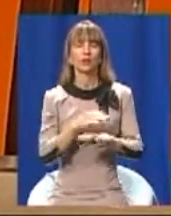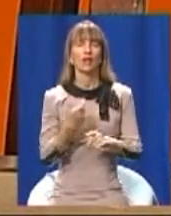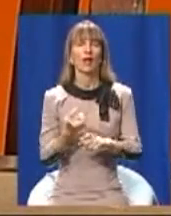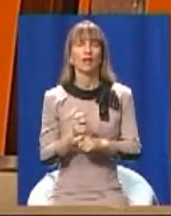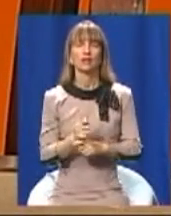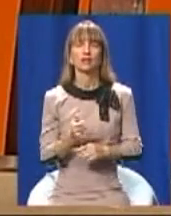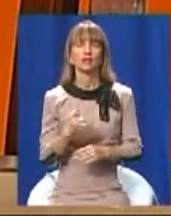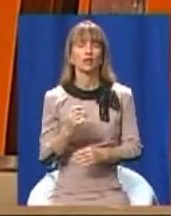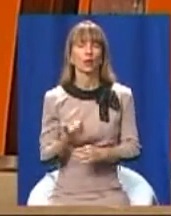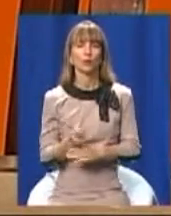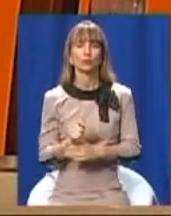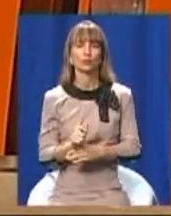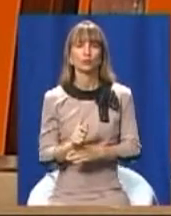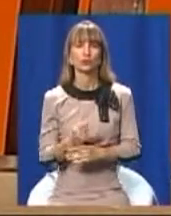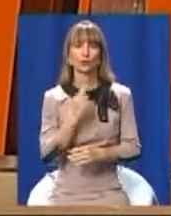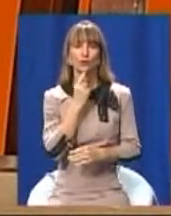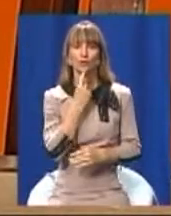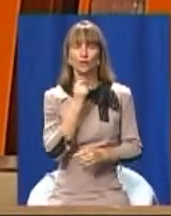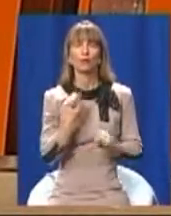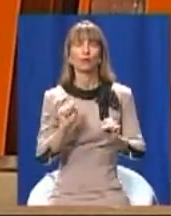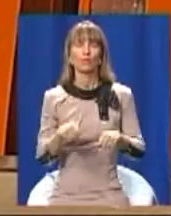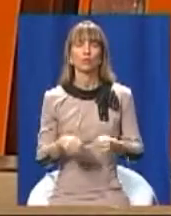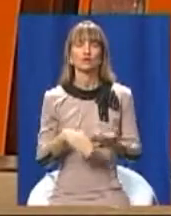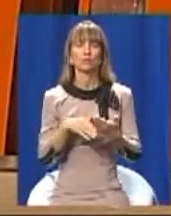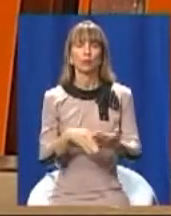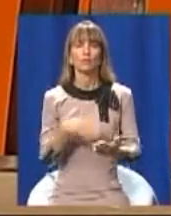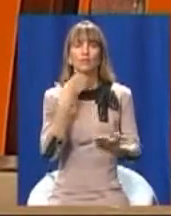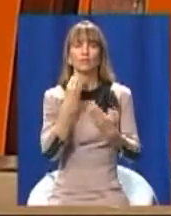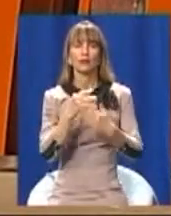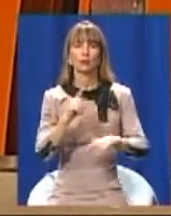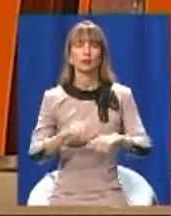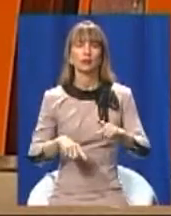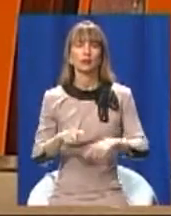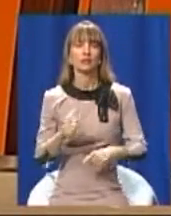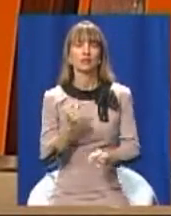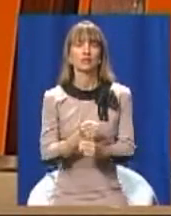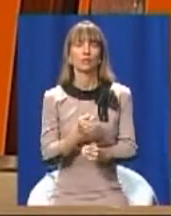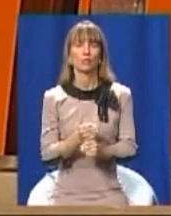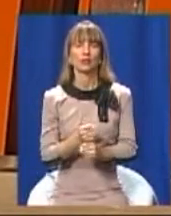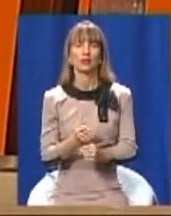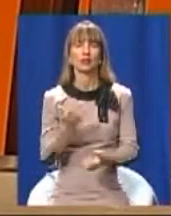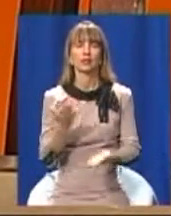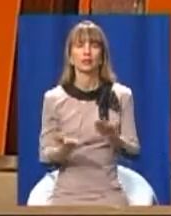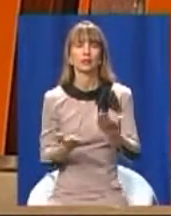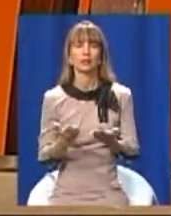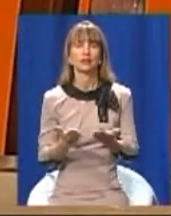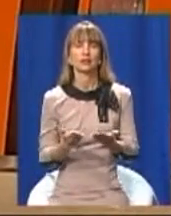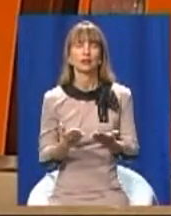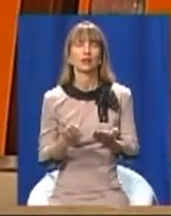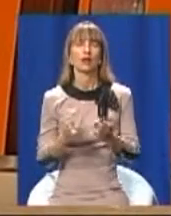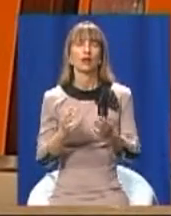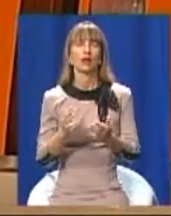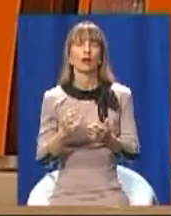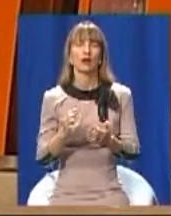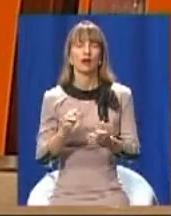дуже так важко, можна за допомогою своїх батьків зробити. Якщо ти, а можна самому